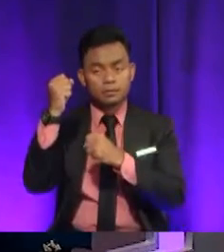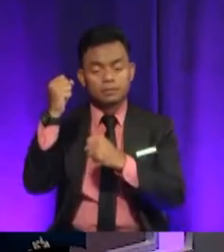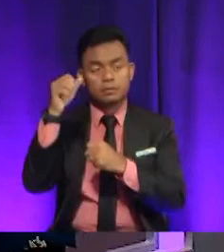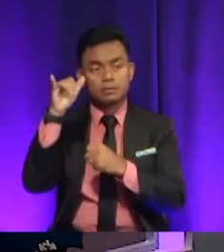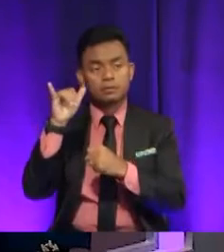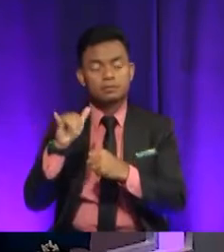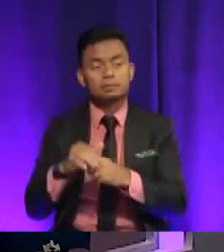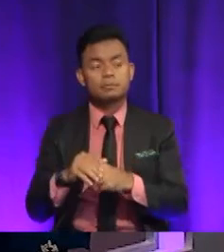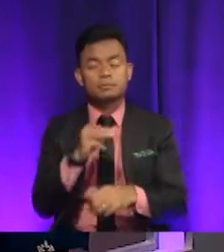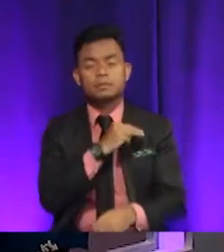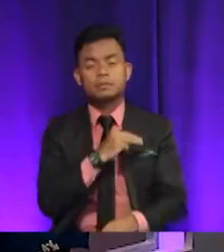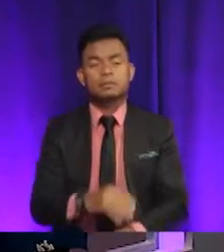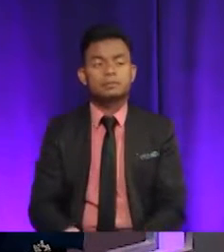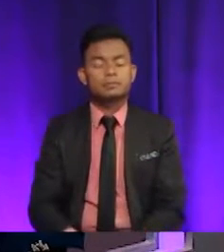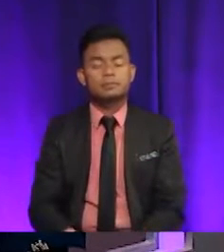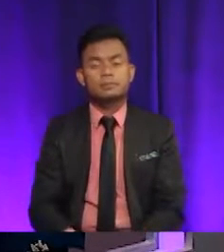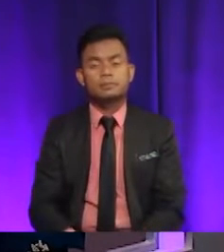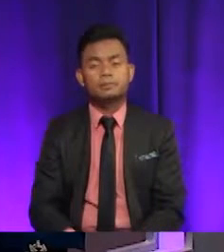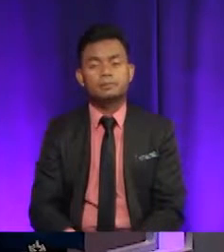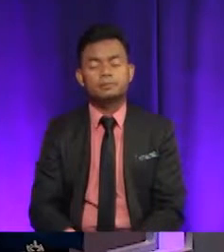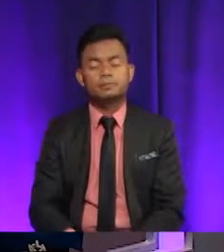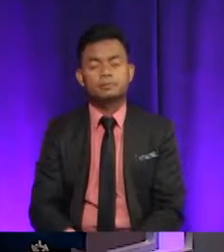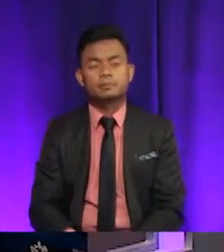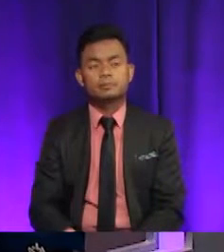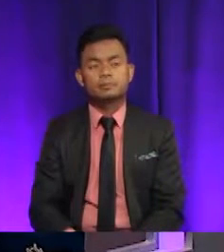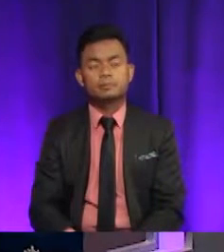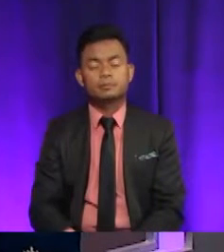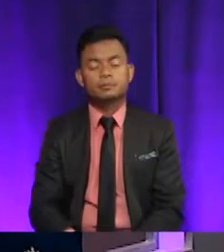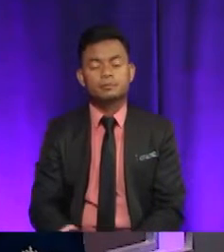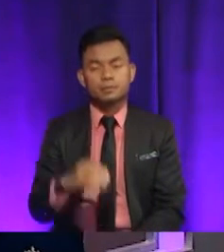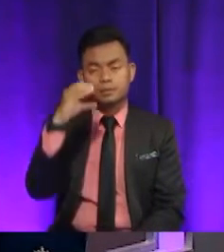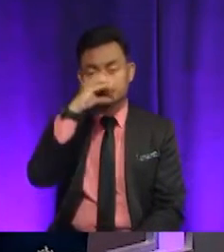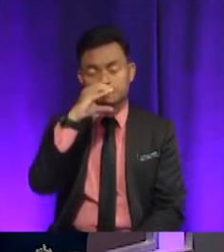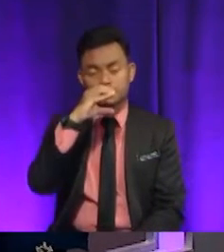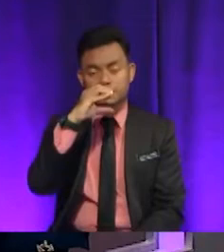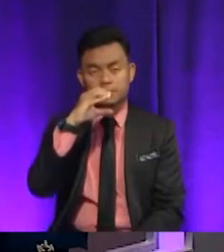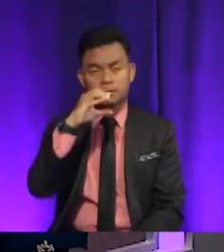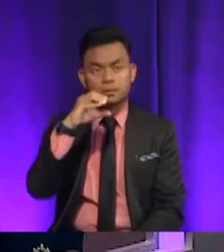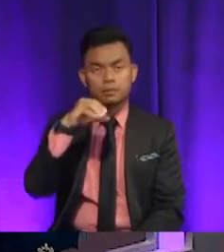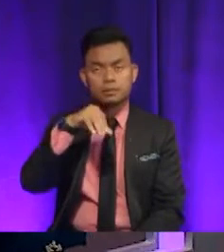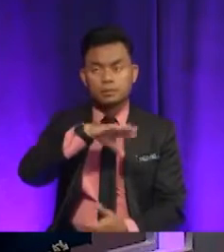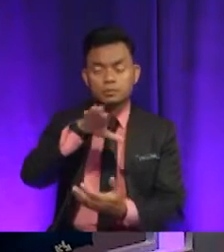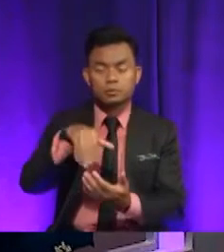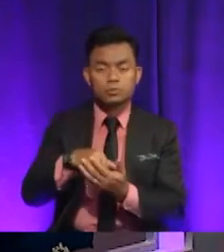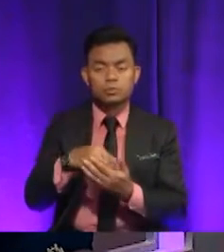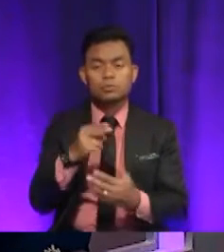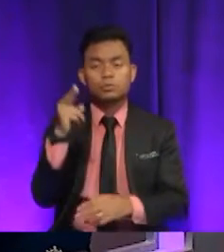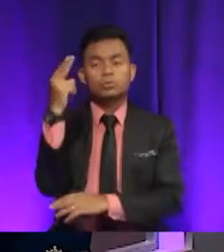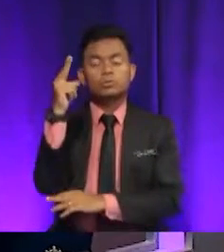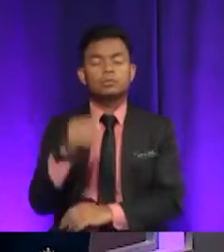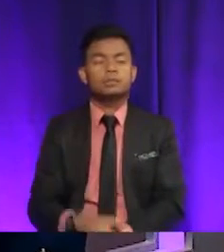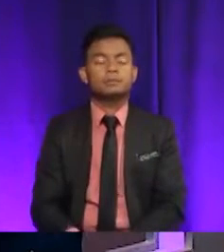walaupun berjalan keliling Negeri keliling Oke mencari keliling hutan mencari sungai dan telaga itu